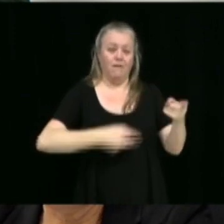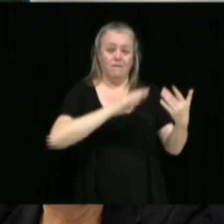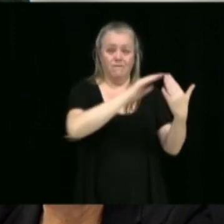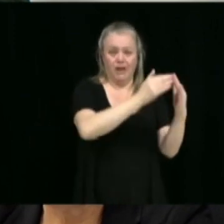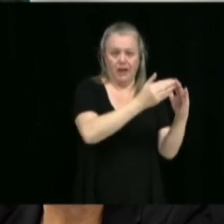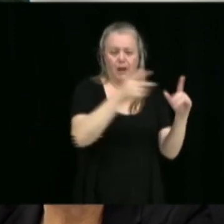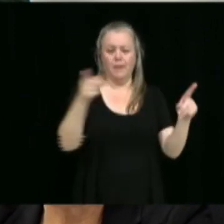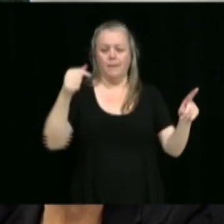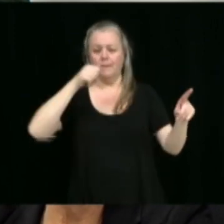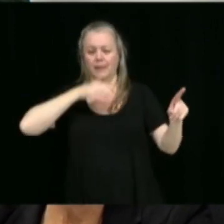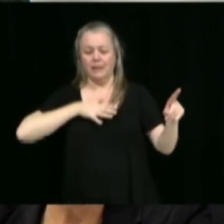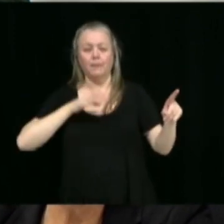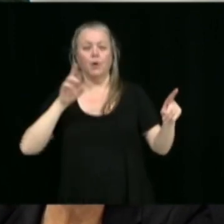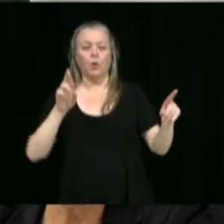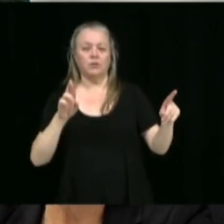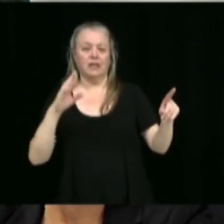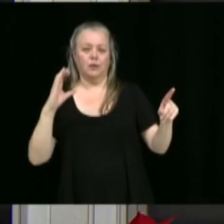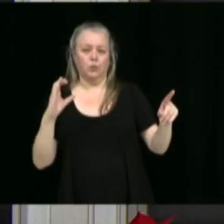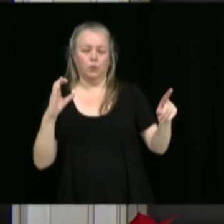Courtois.